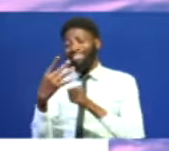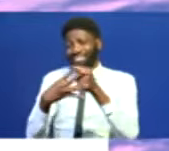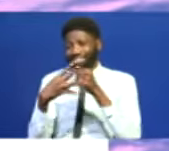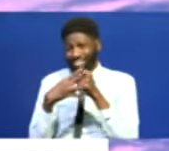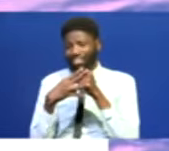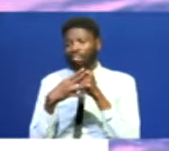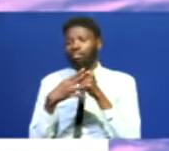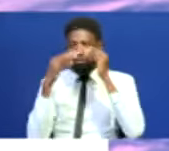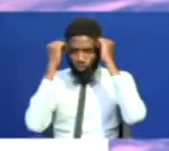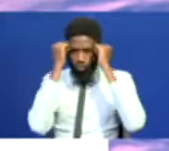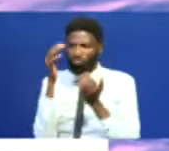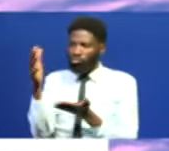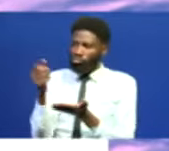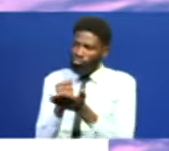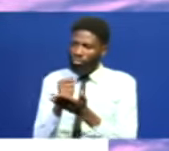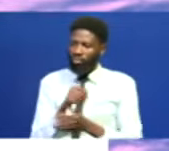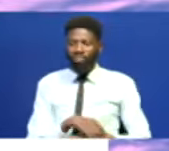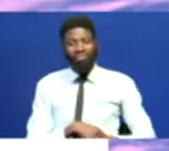11,000